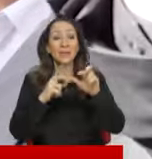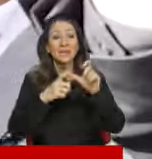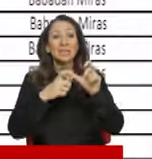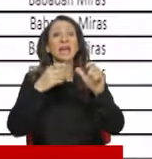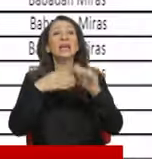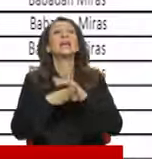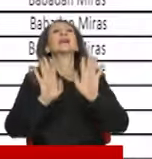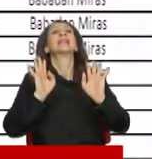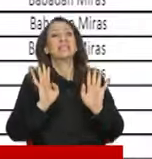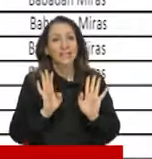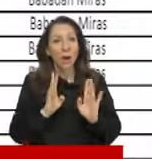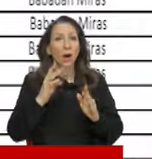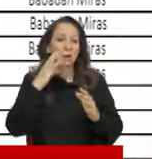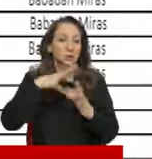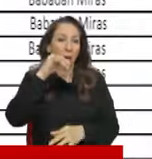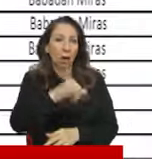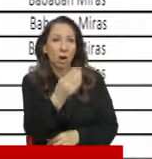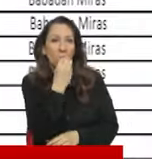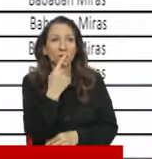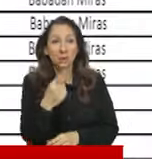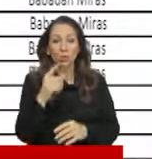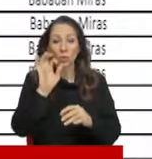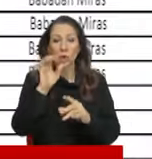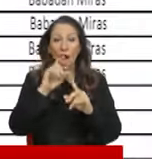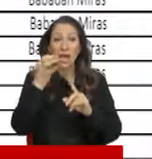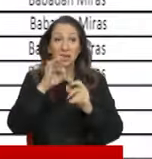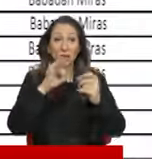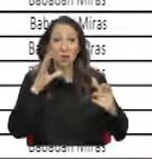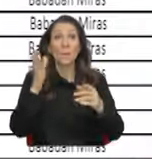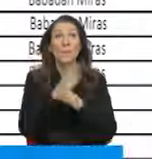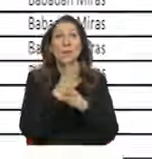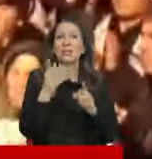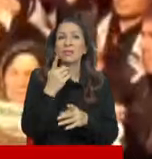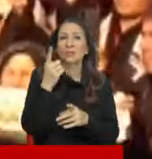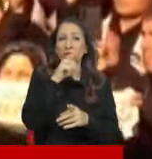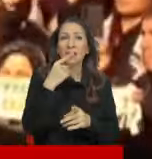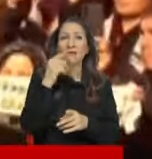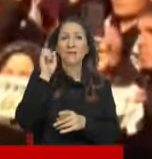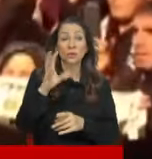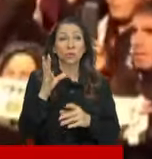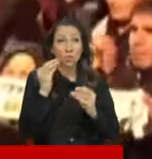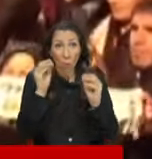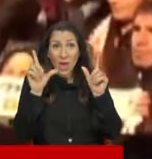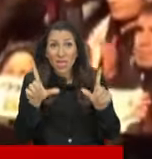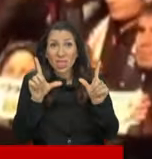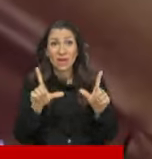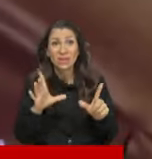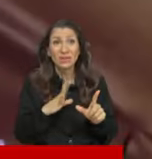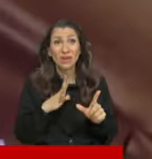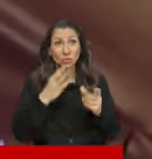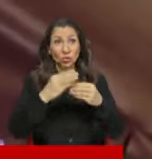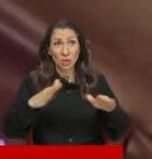girmediler kul hakkıdır dedi yavaş Turgut Altınok yine serveti üzerinden gönderme yaptı çok mu ihtiyacı vardı